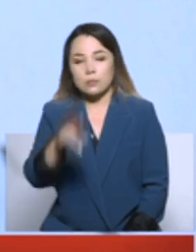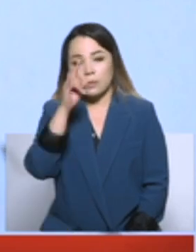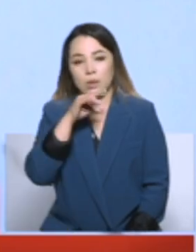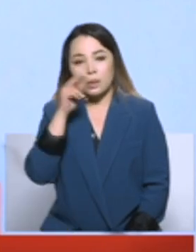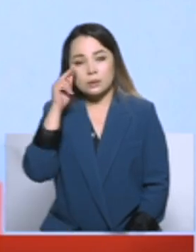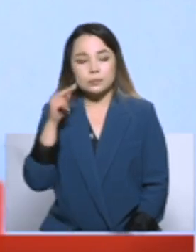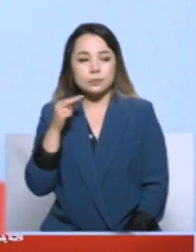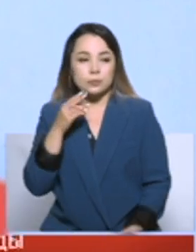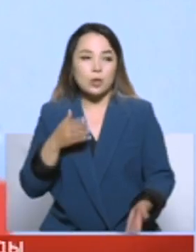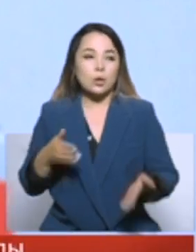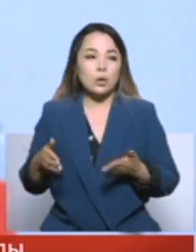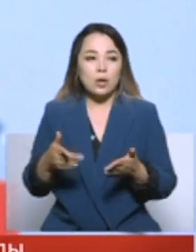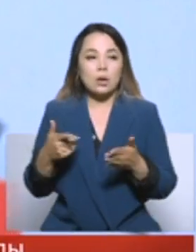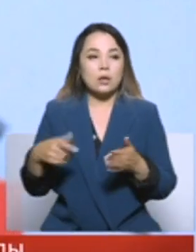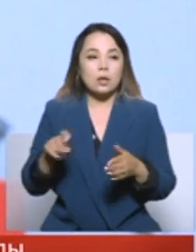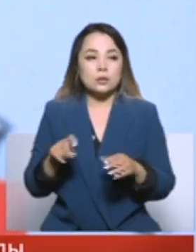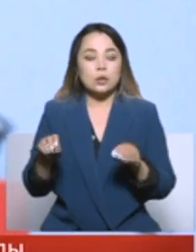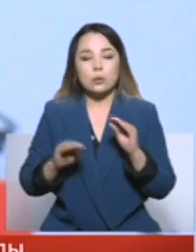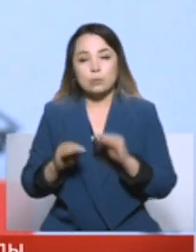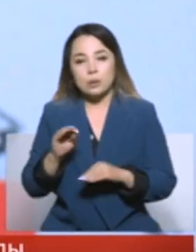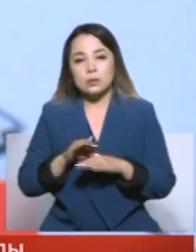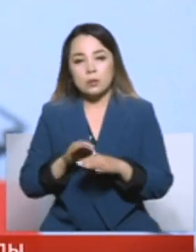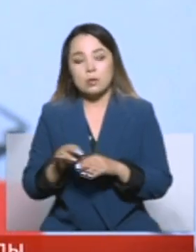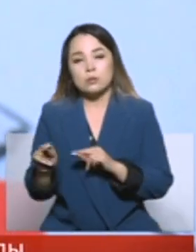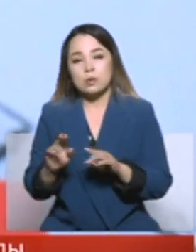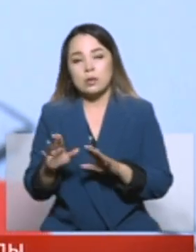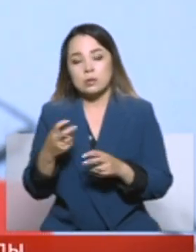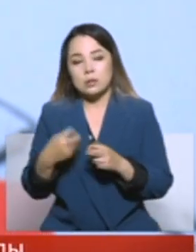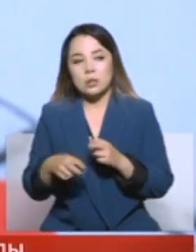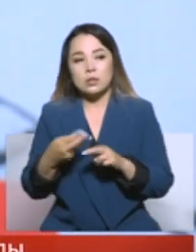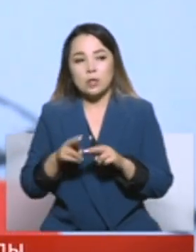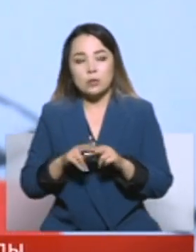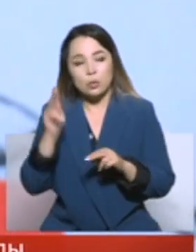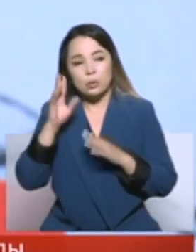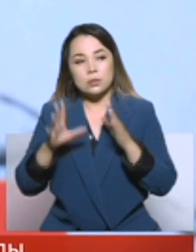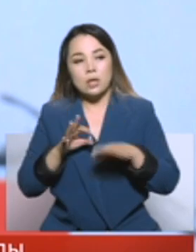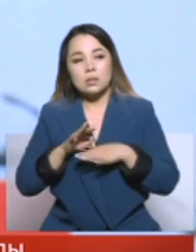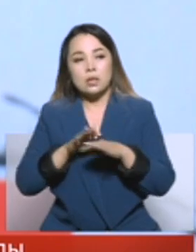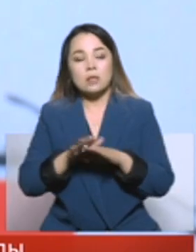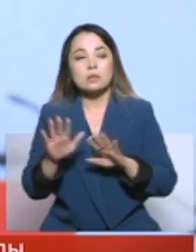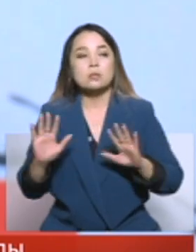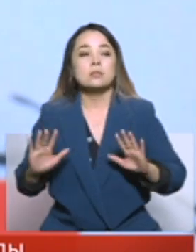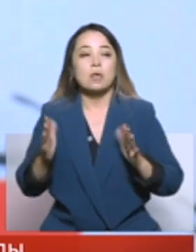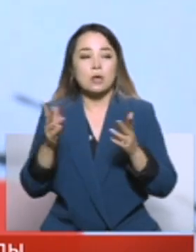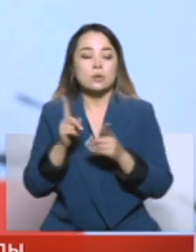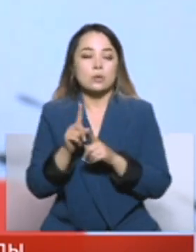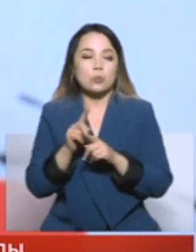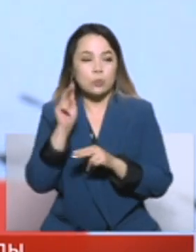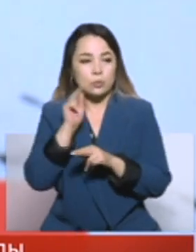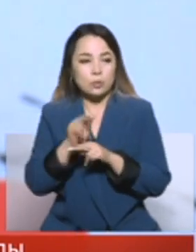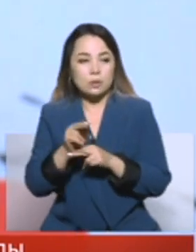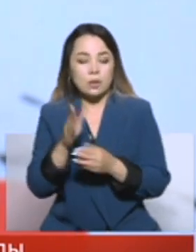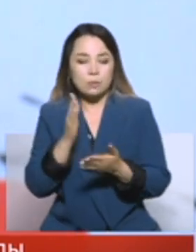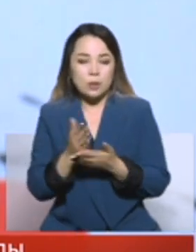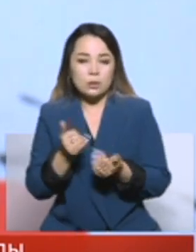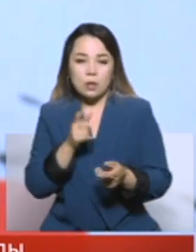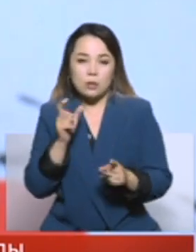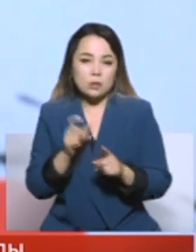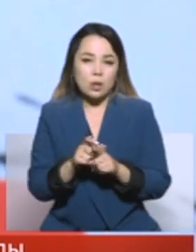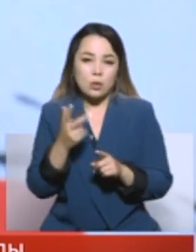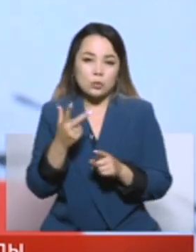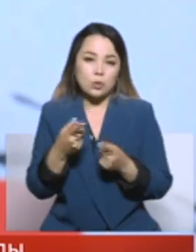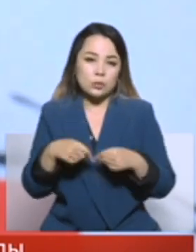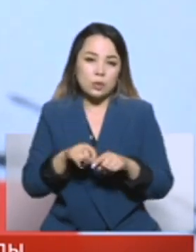Қазақстан Қытай магистральды газ құбырында апат жағдайындағы оқу-жаттығу жиыны өтті. Оған Қазақгаз ұлттық компаниясы акционерлік қоғамының еншілес үш